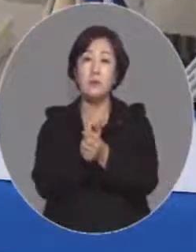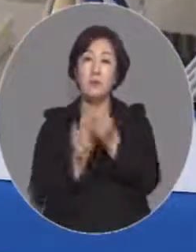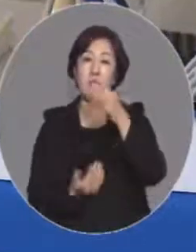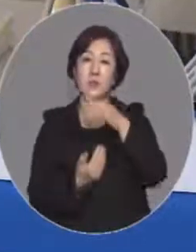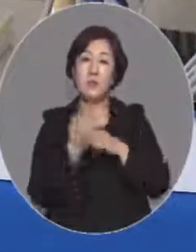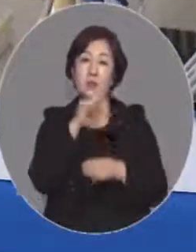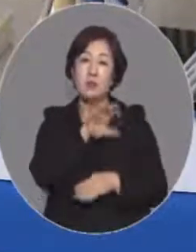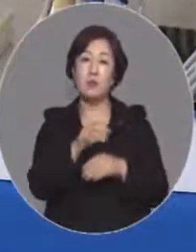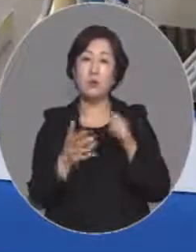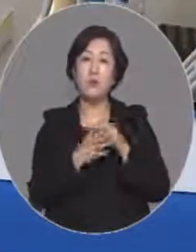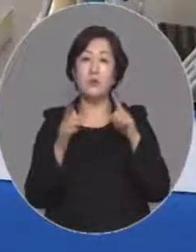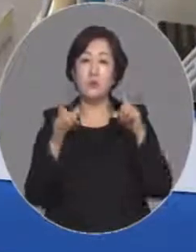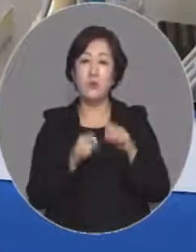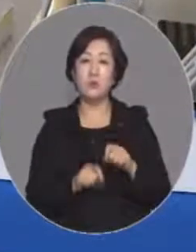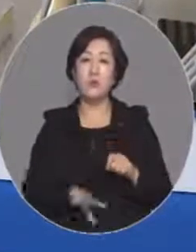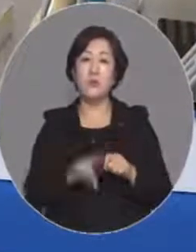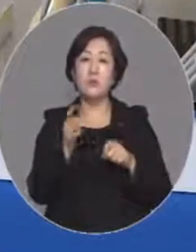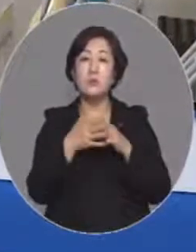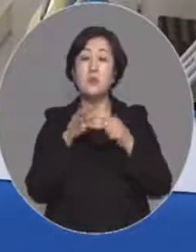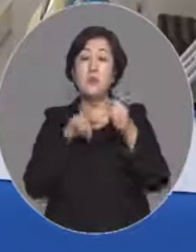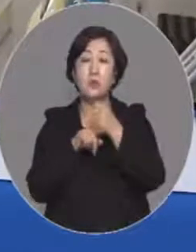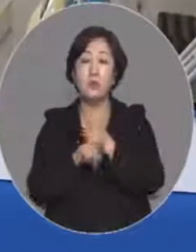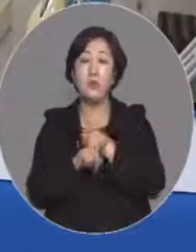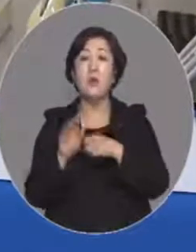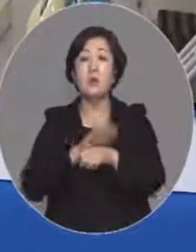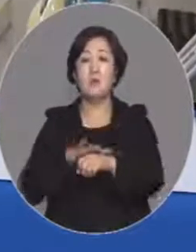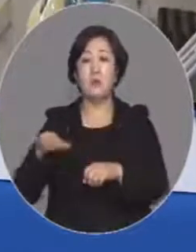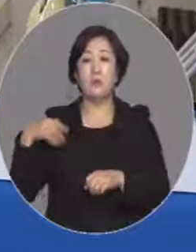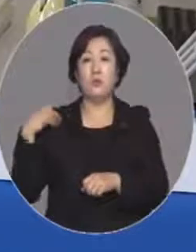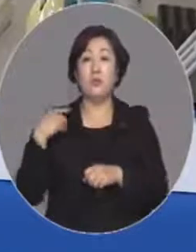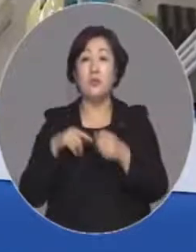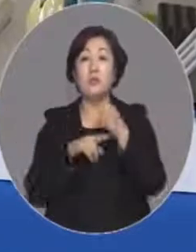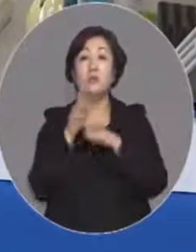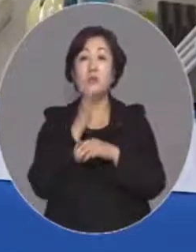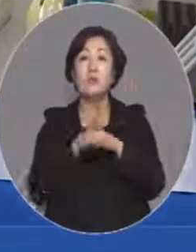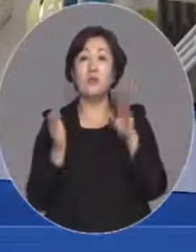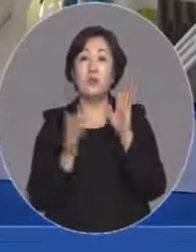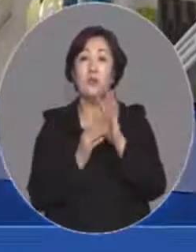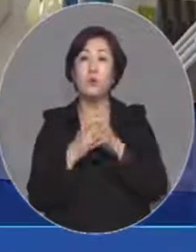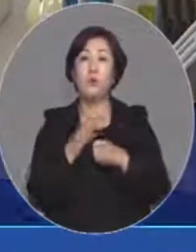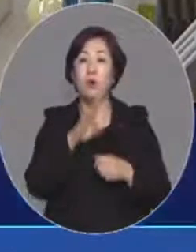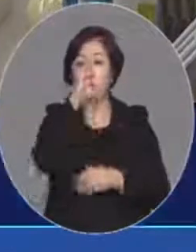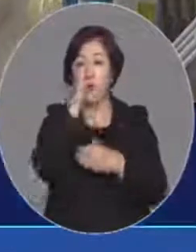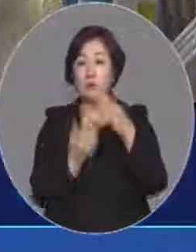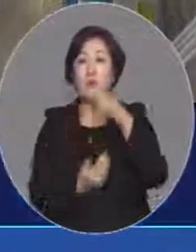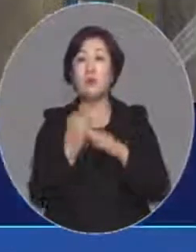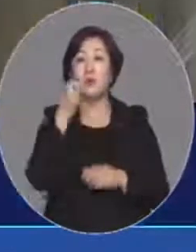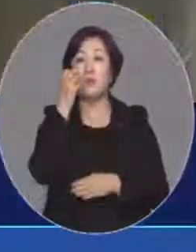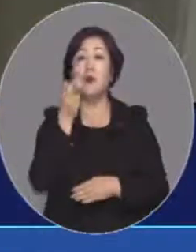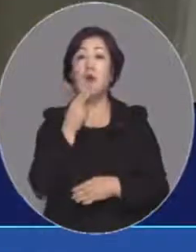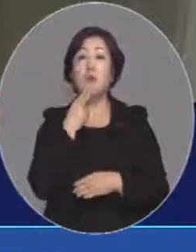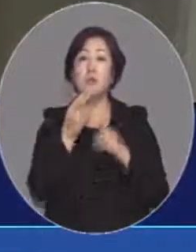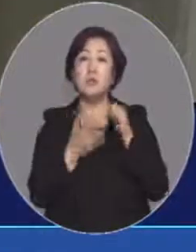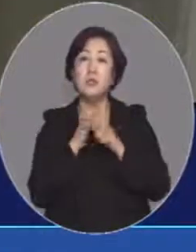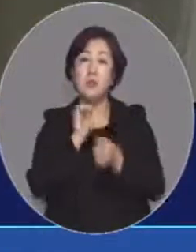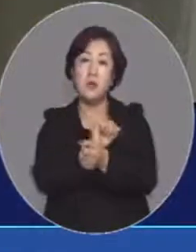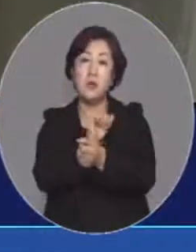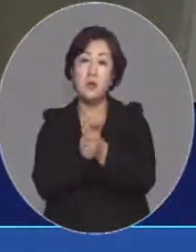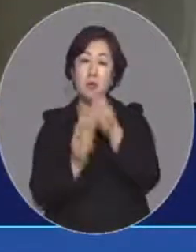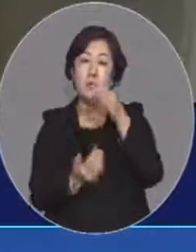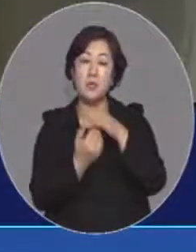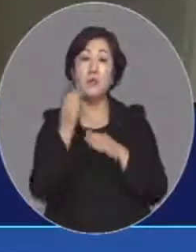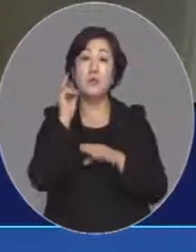대부분 최초 감염 원인을 파악하지 못하고 있다는 겁니다. 무증상 환자로부터 감염됐을 거란